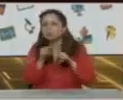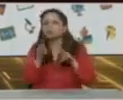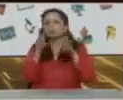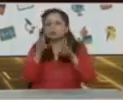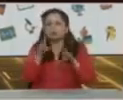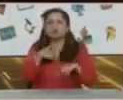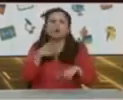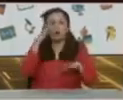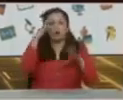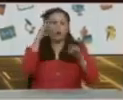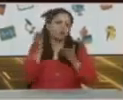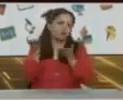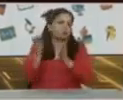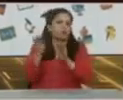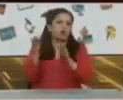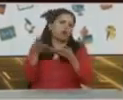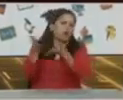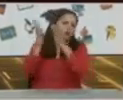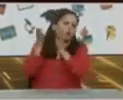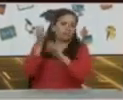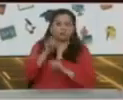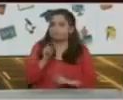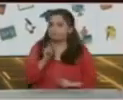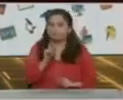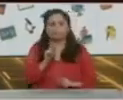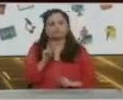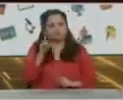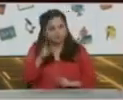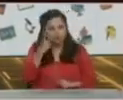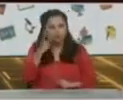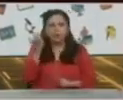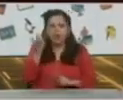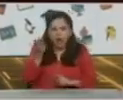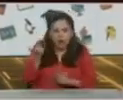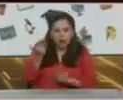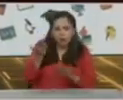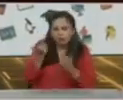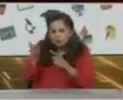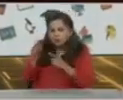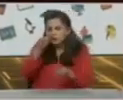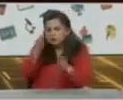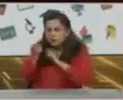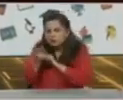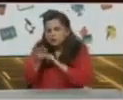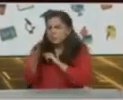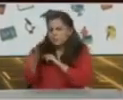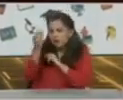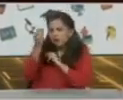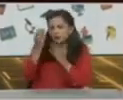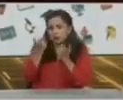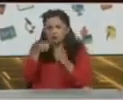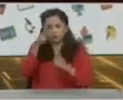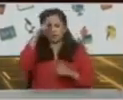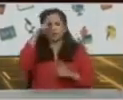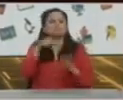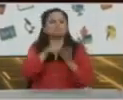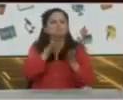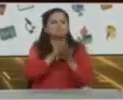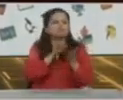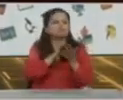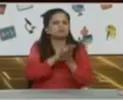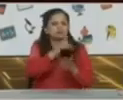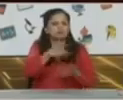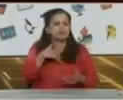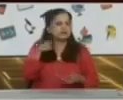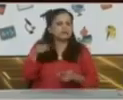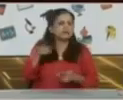रखिए। उसमें सुधार से जुड़ी जो बातें आपने रजिस्टर की हैं, जो आपको ठीक नहीं